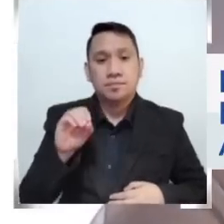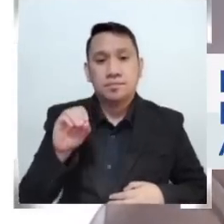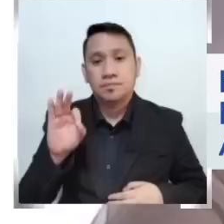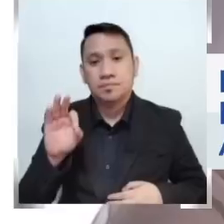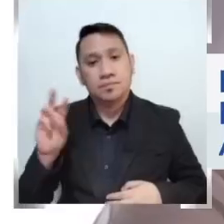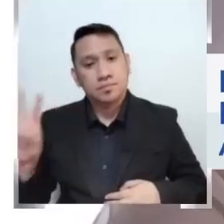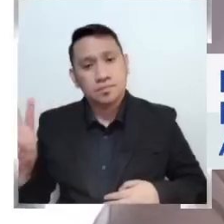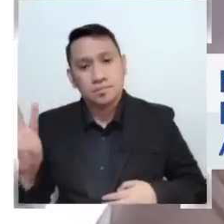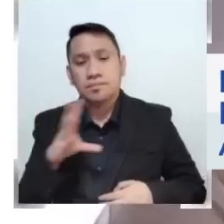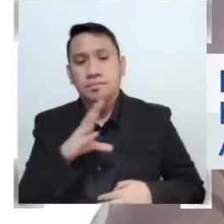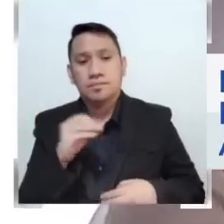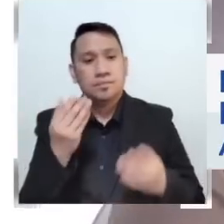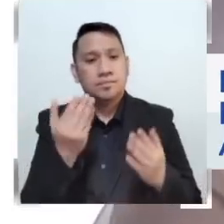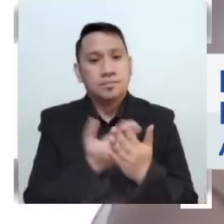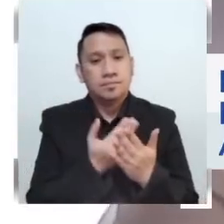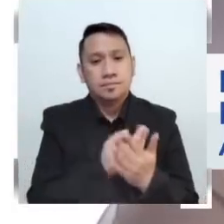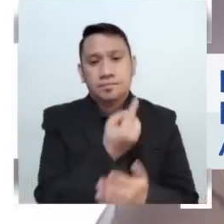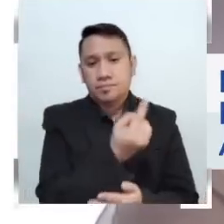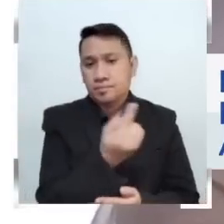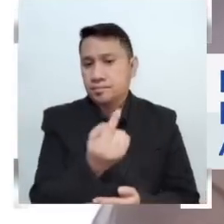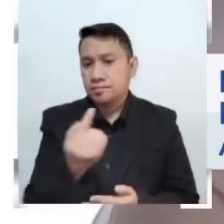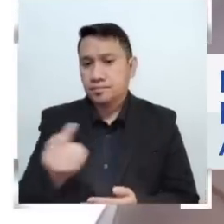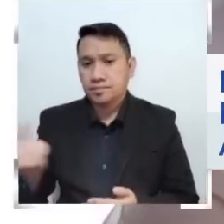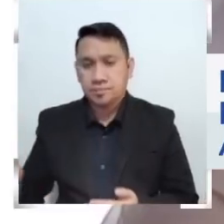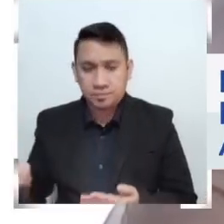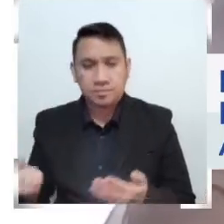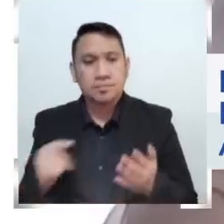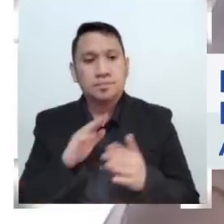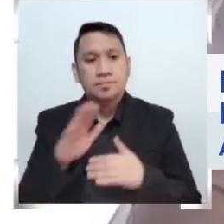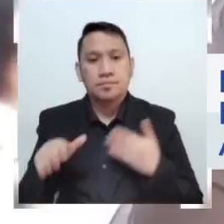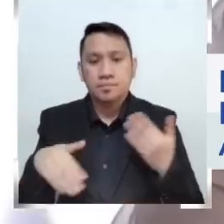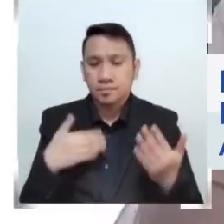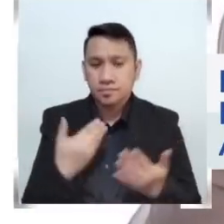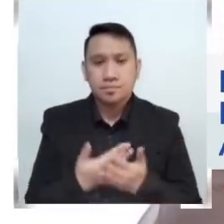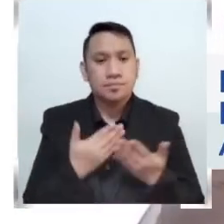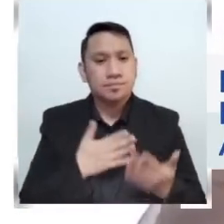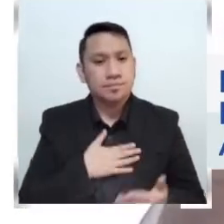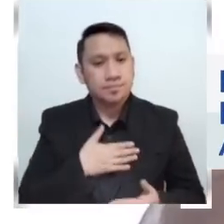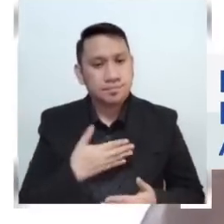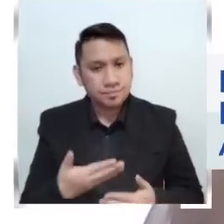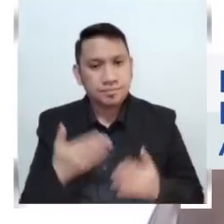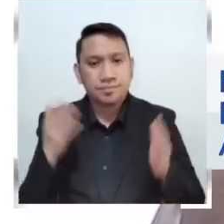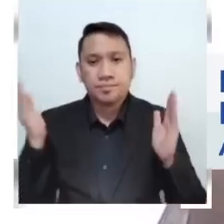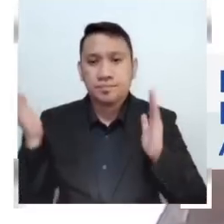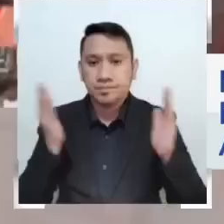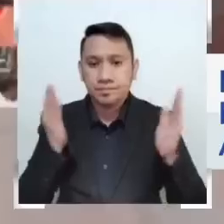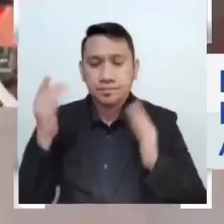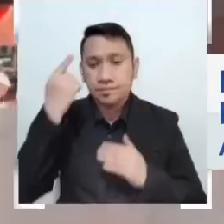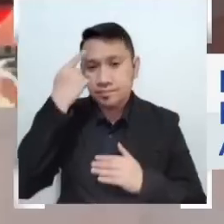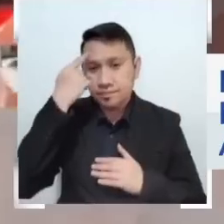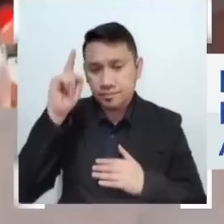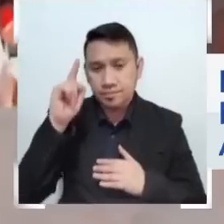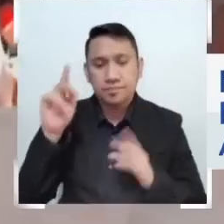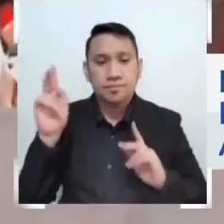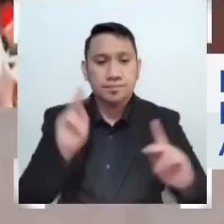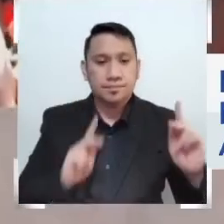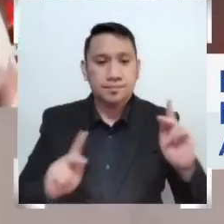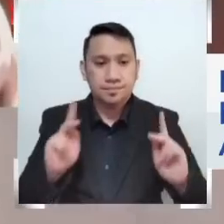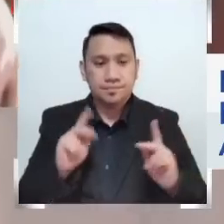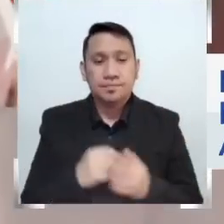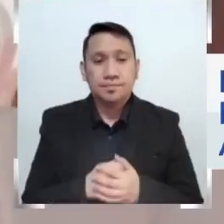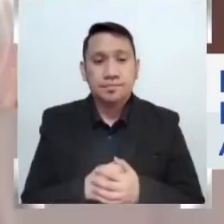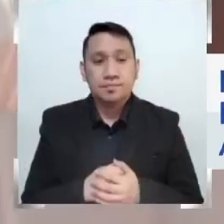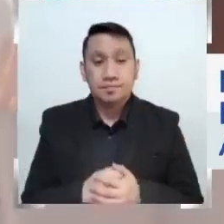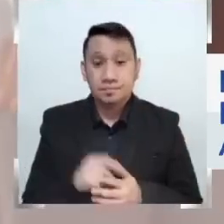ang bawat Juan at Juana na buong pusong naglilingkod para sa kapwa. Sa monumento ni Gat